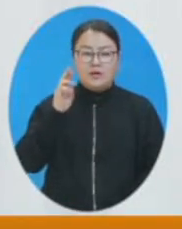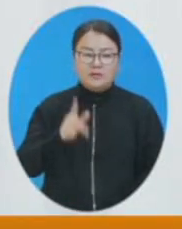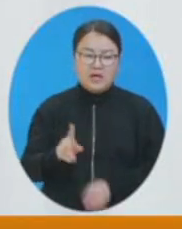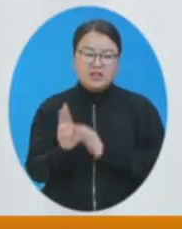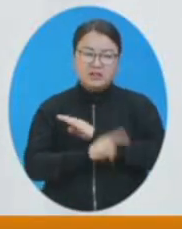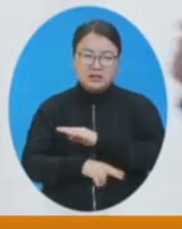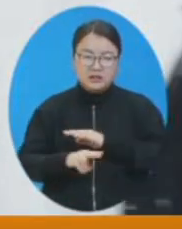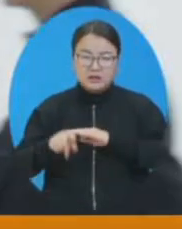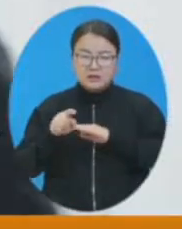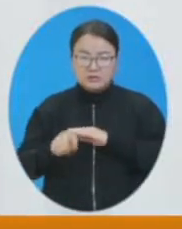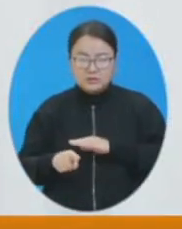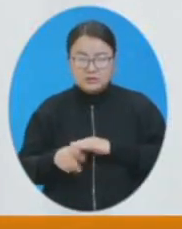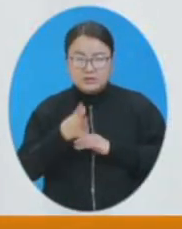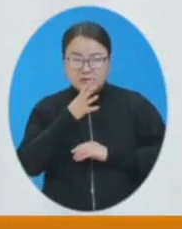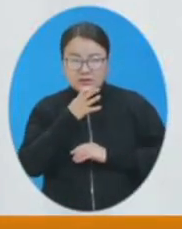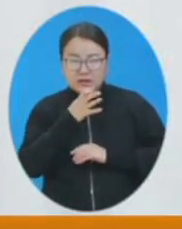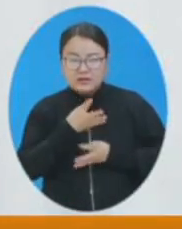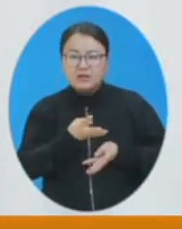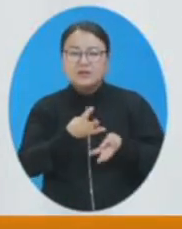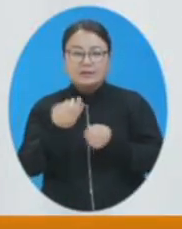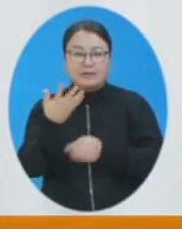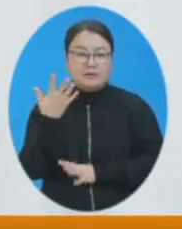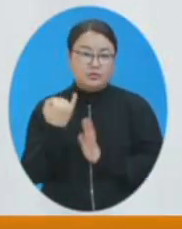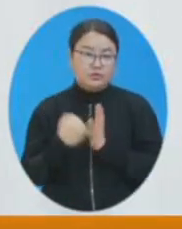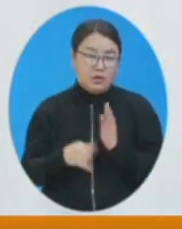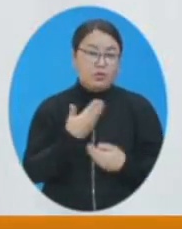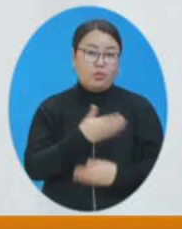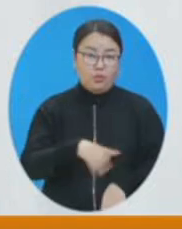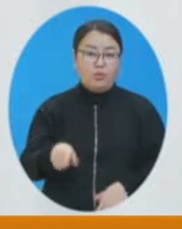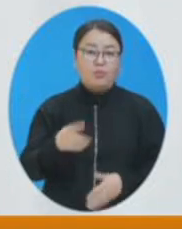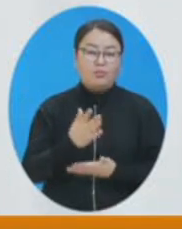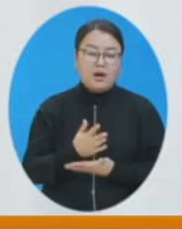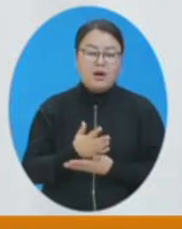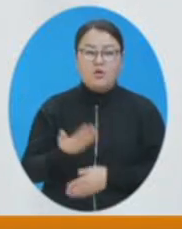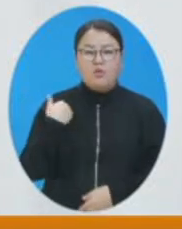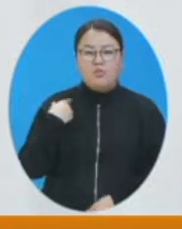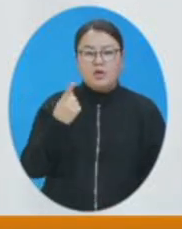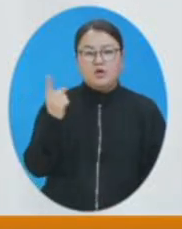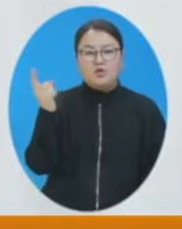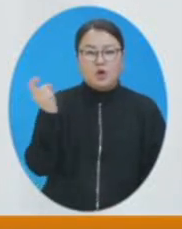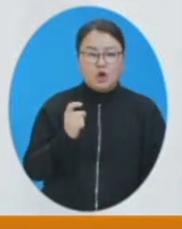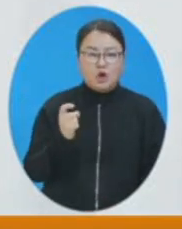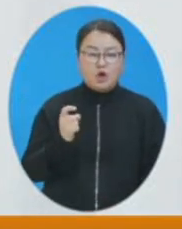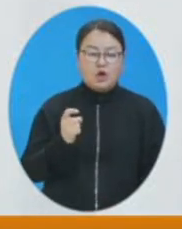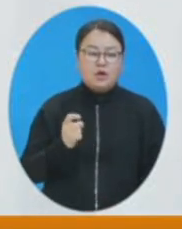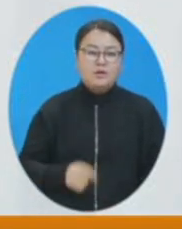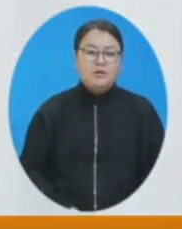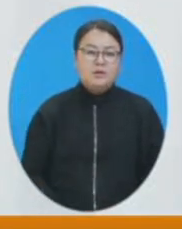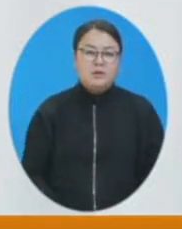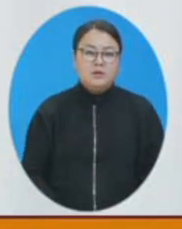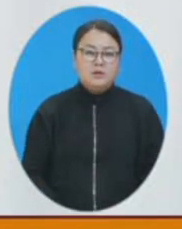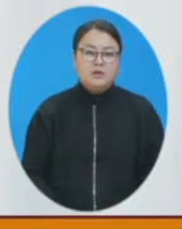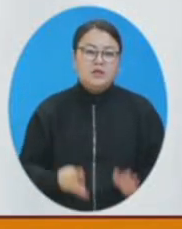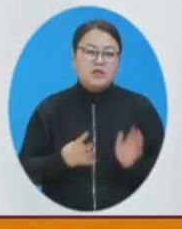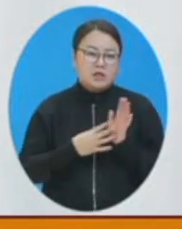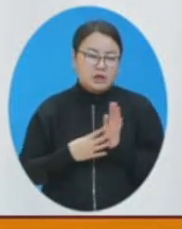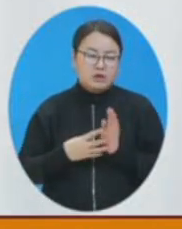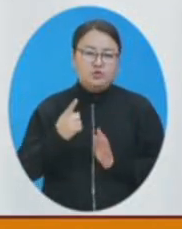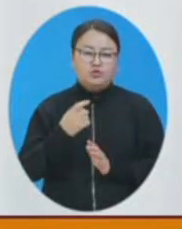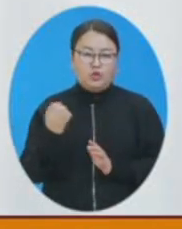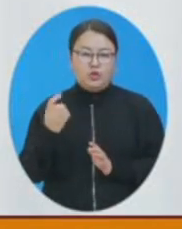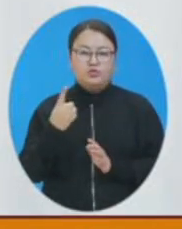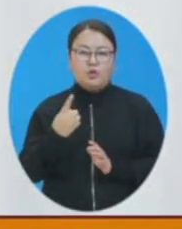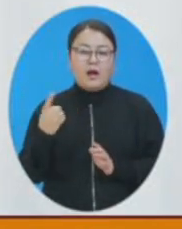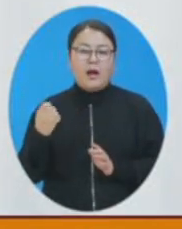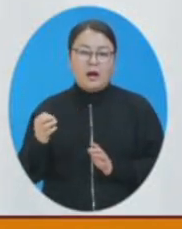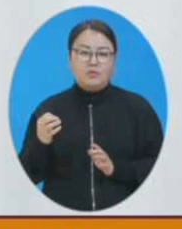насны 560 хүүхдтэй. За өмнө нь одоо 1-р хороолын 99, 110-р цэцэрлэгүүд явдаг